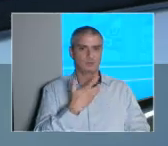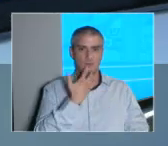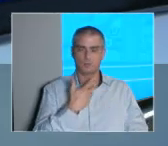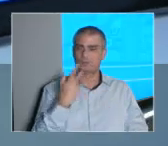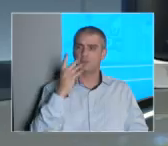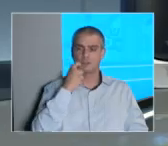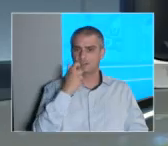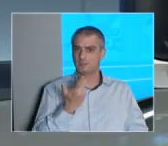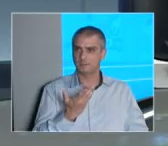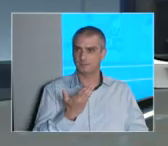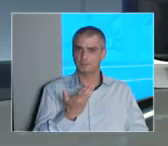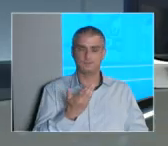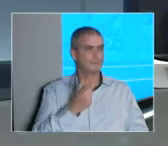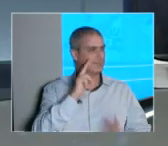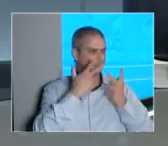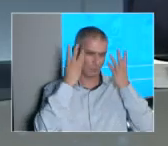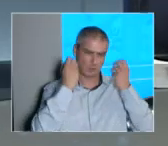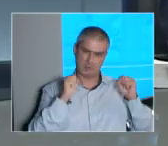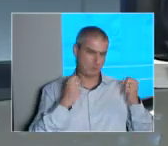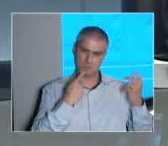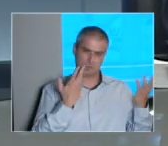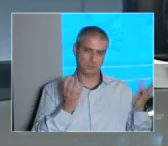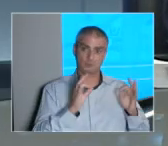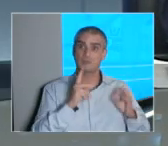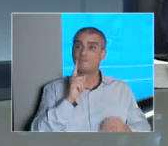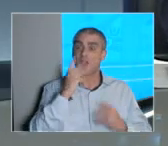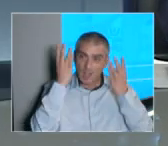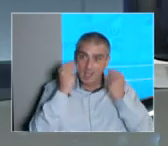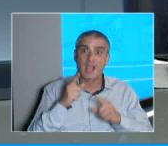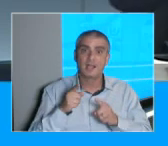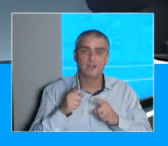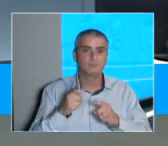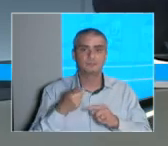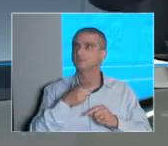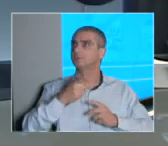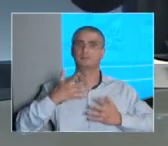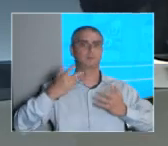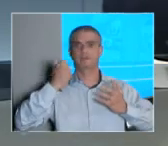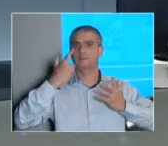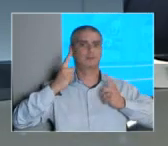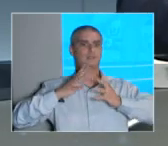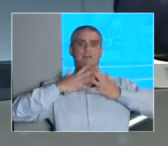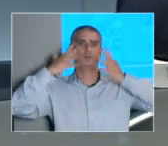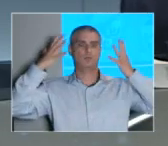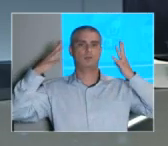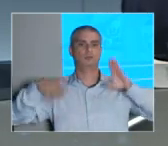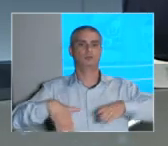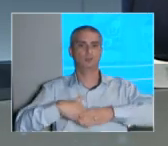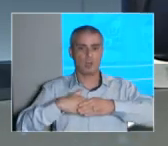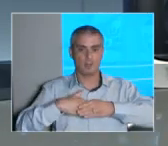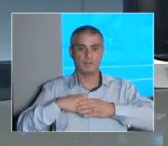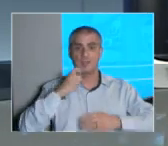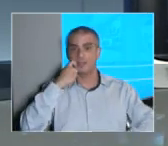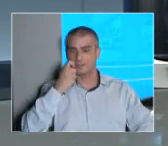ודרי. תשמע, לציבור החילוני זה לא אומר כלום, אבל בציבור החרדי מדובר בכמעט אירוע היסטורי, שלום היסטורי.